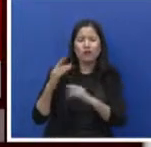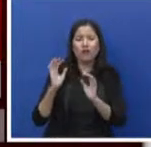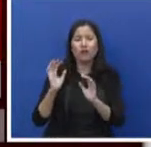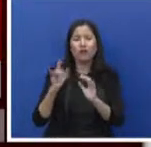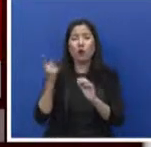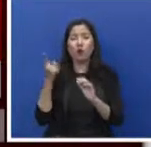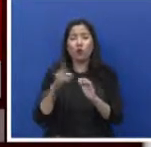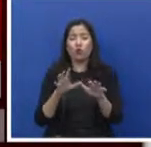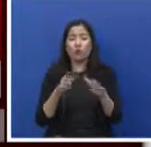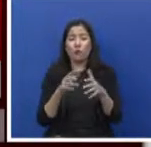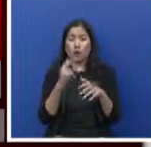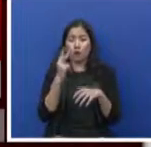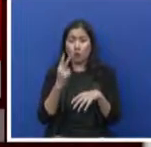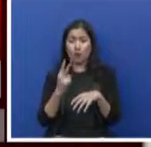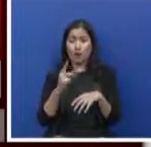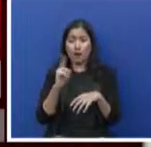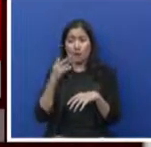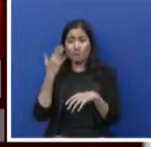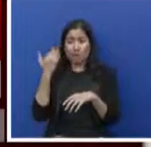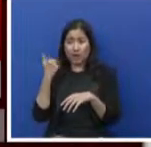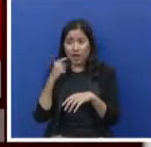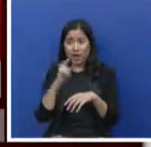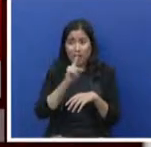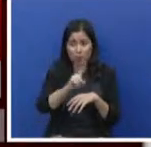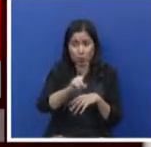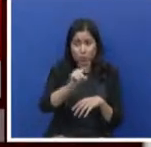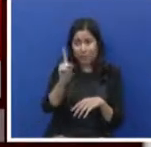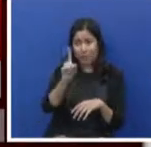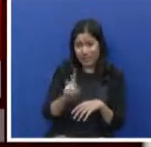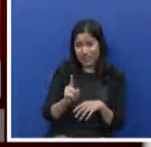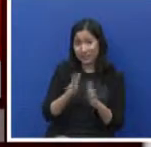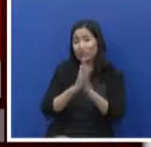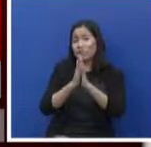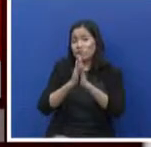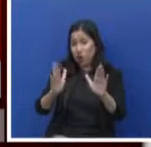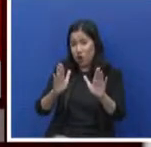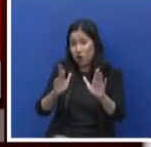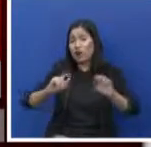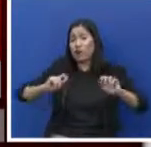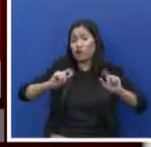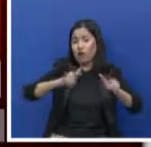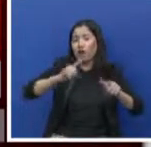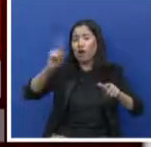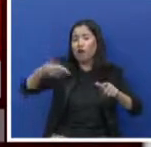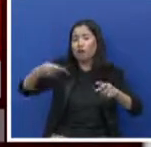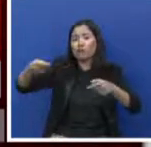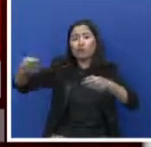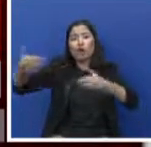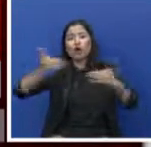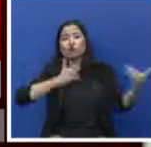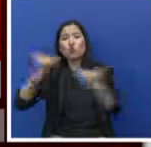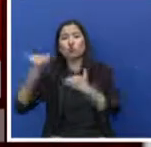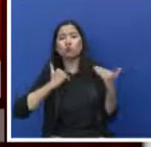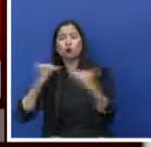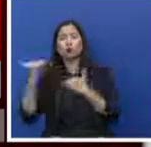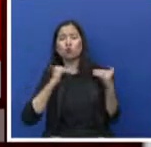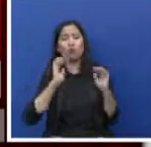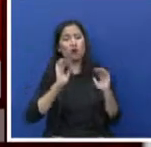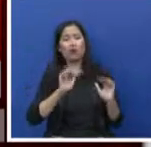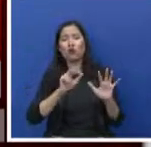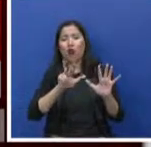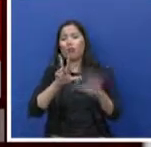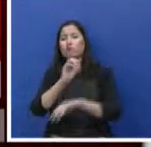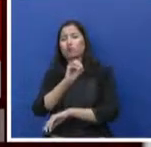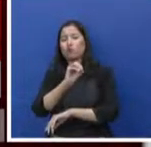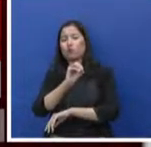buka, kita sempat buka waktu itu 1 menit, itu ada 58 order yang langsung masuk, langsung booking. Jadi memang kalau